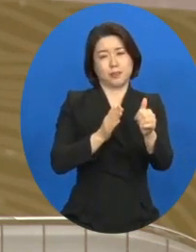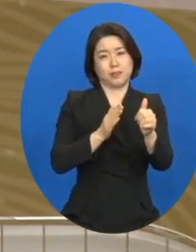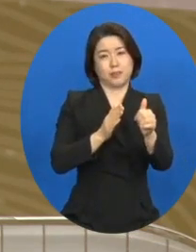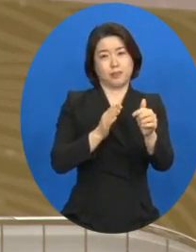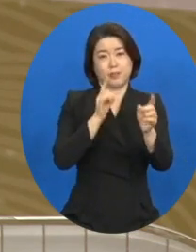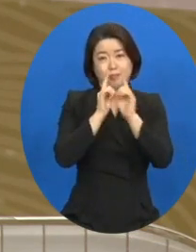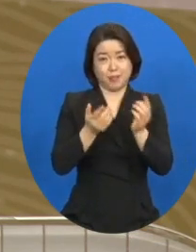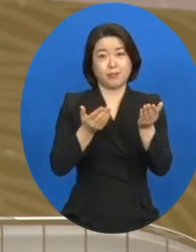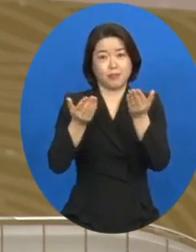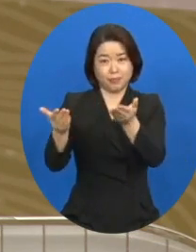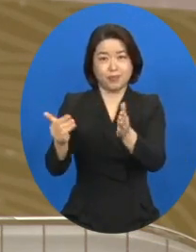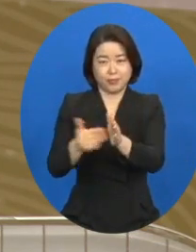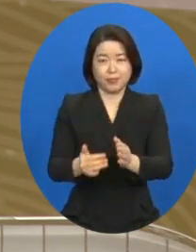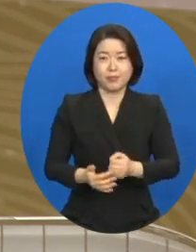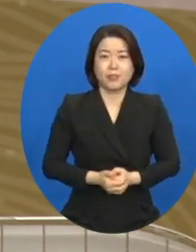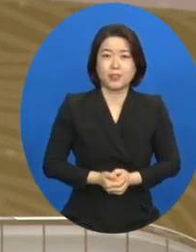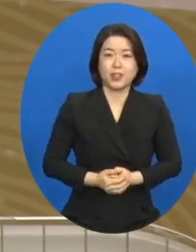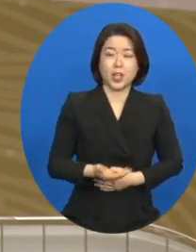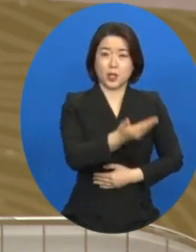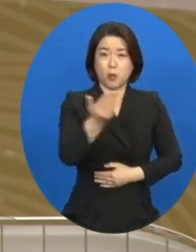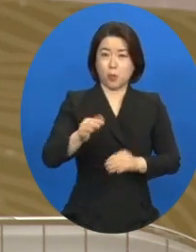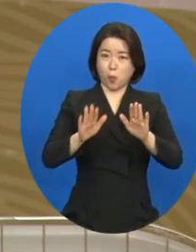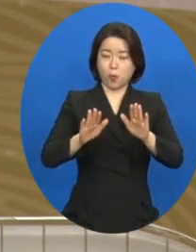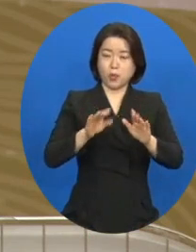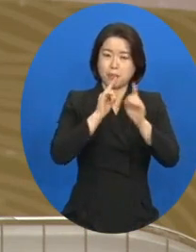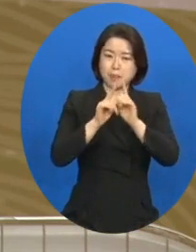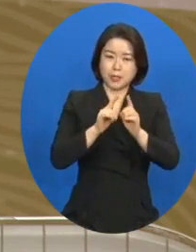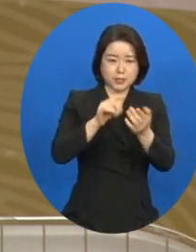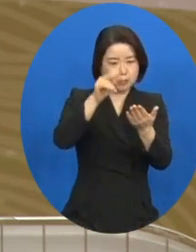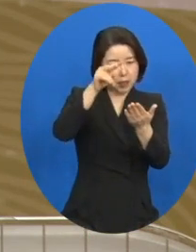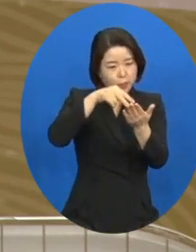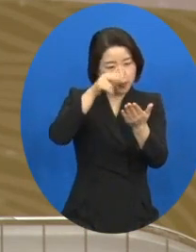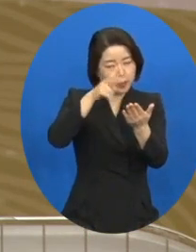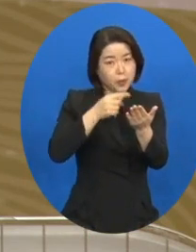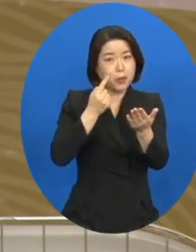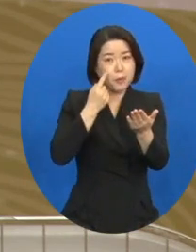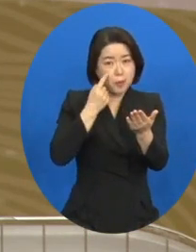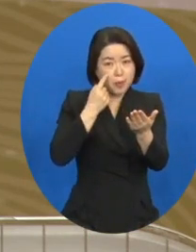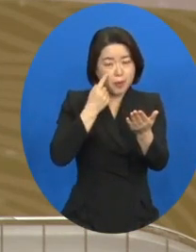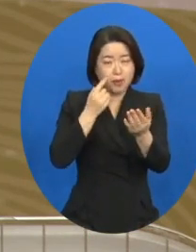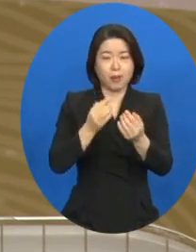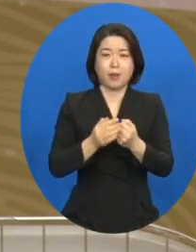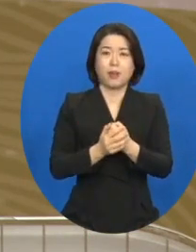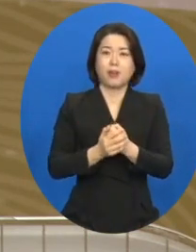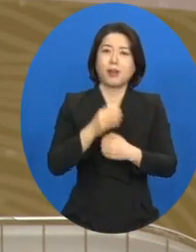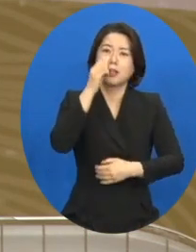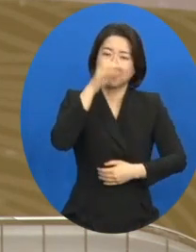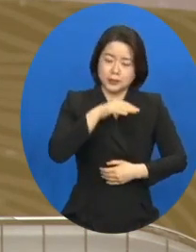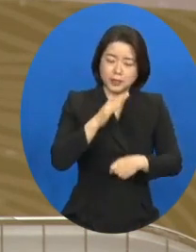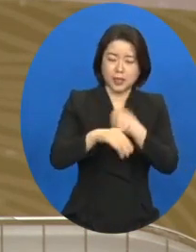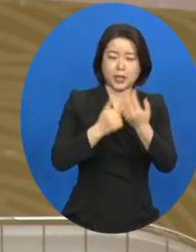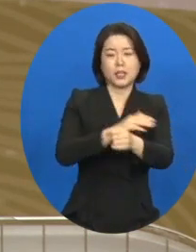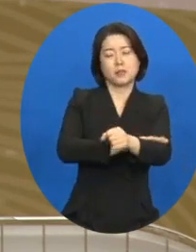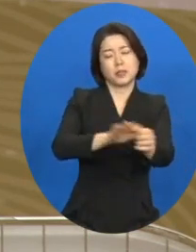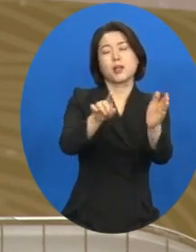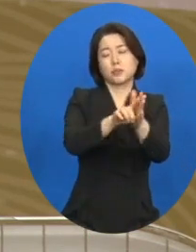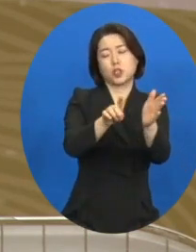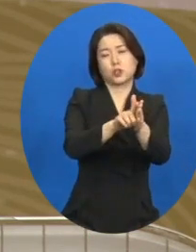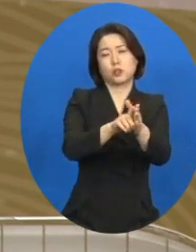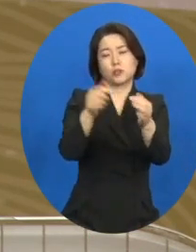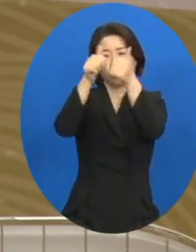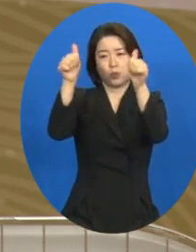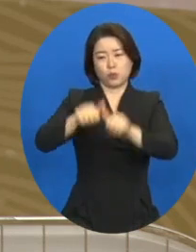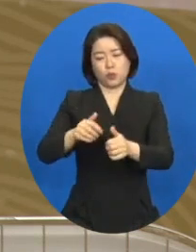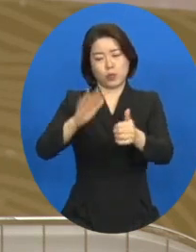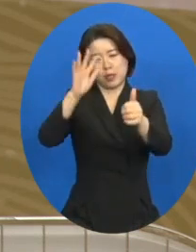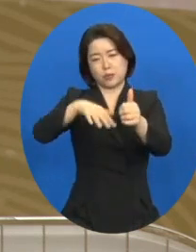그렇게 말씀을 드렸는데 여러분이 오늘 말씀을 가만히 읽어보면, 그저 하나님 잘 믿으라, 우상